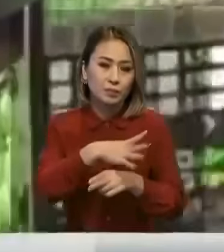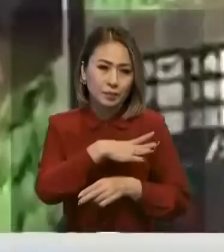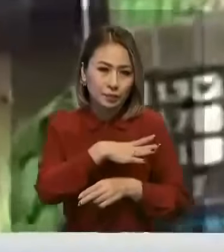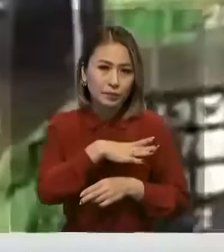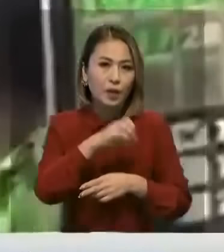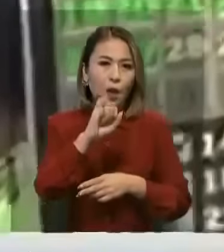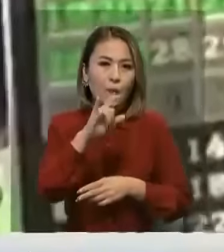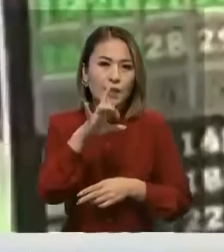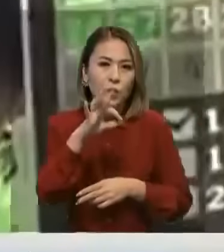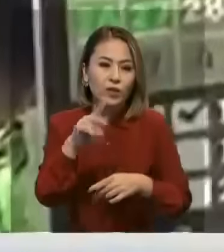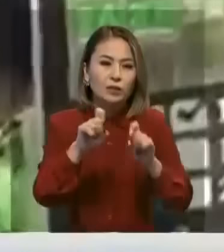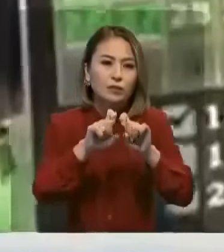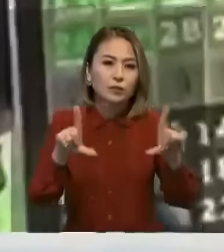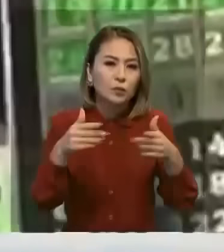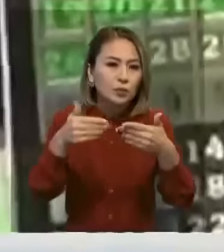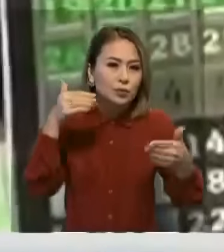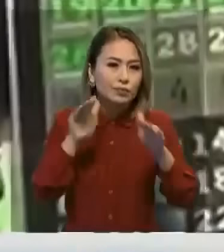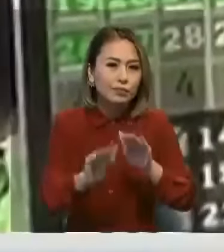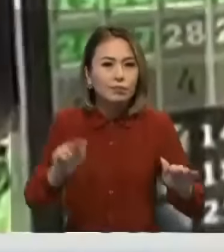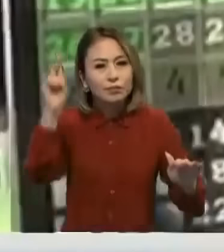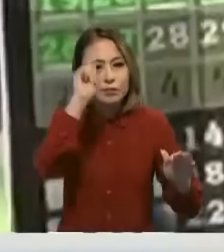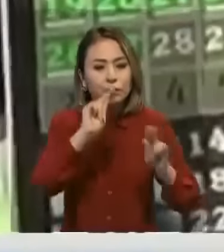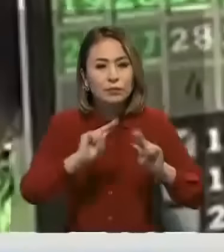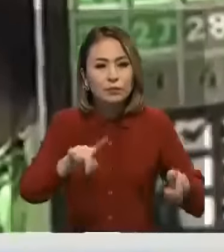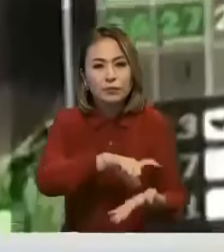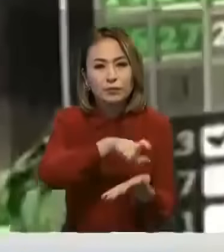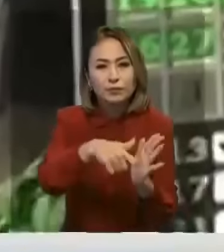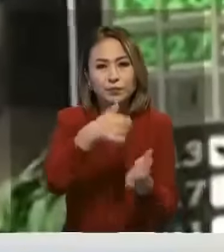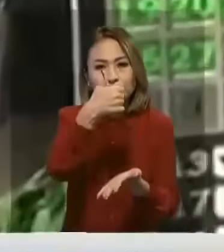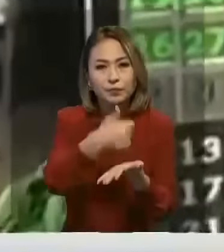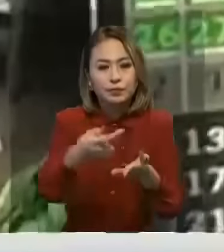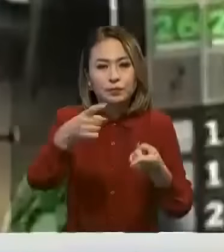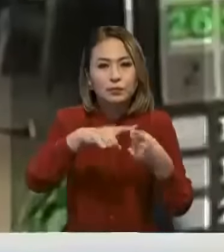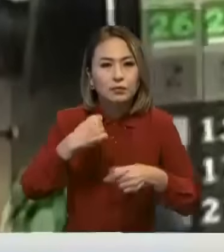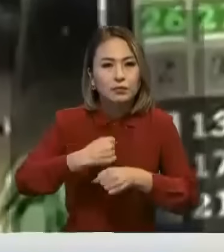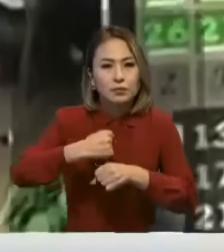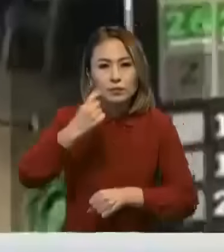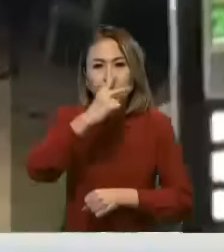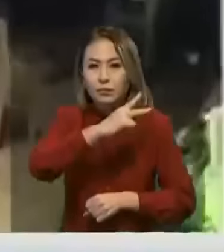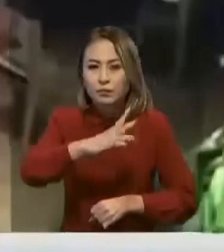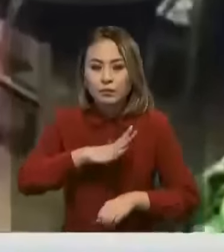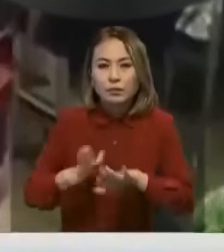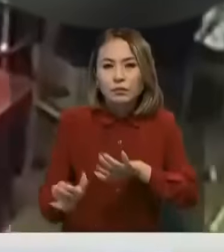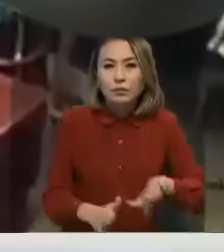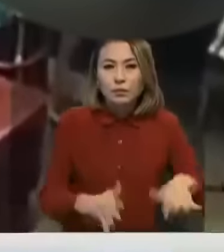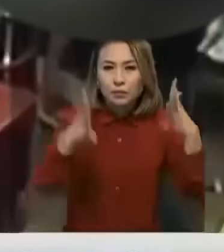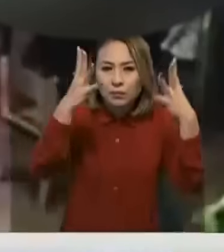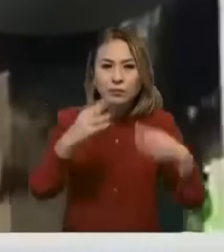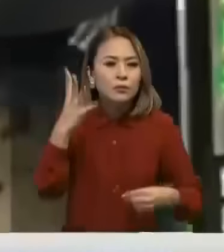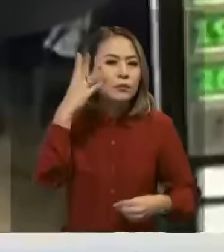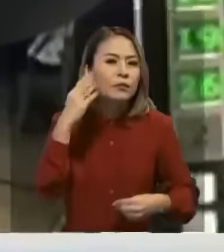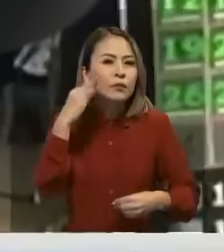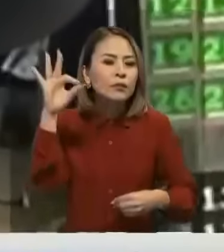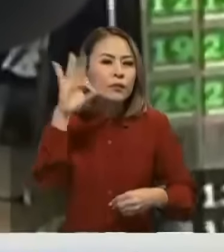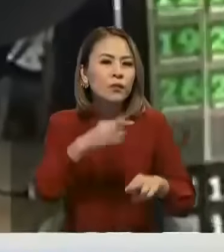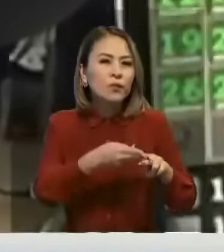Ал Әуезов аудандық мектепке дейінгі тәрбие және білім беру бөлімінің басшысына қатысты қатаң шара қолданылды. Кейінгі